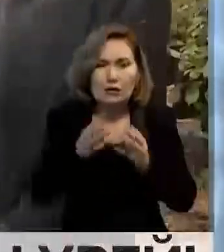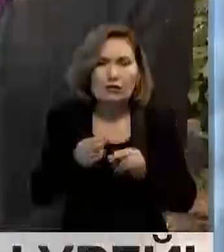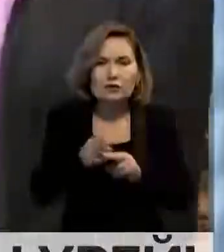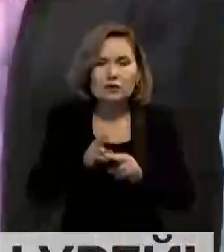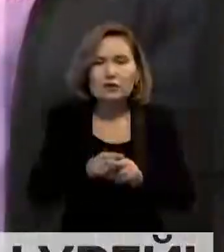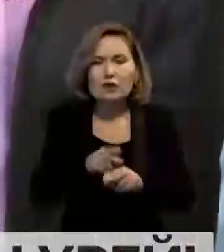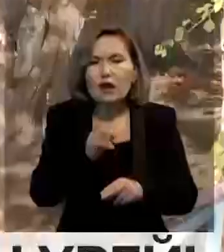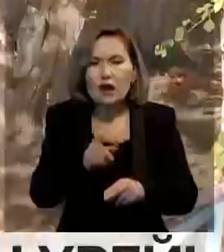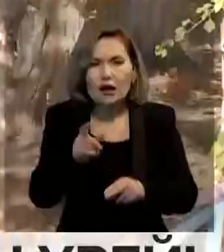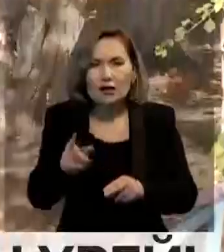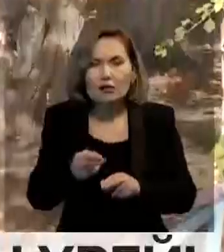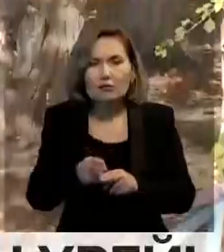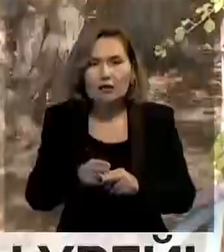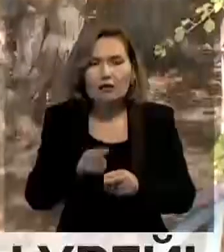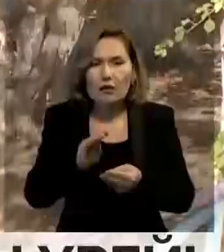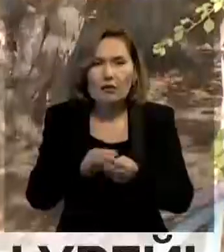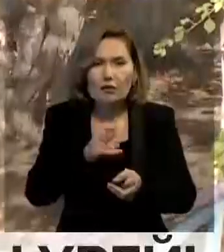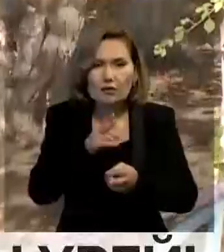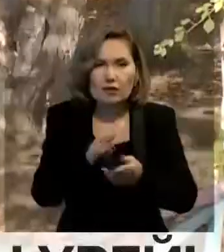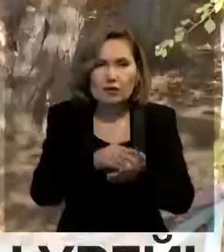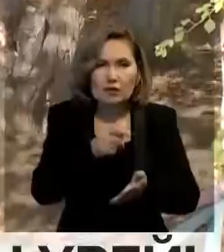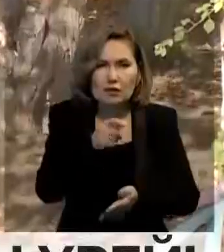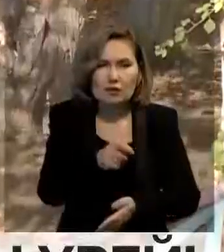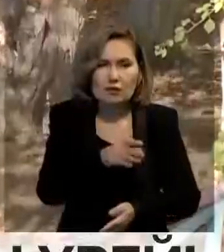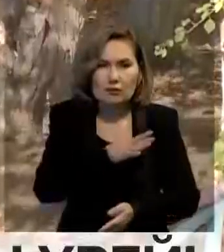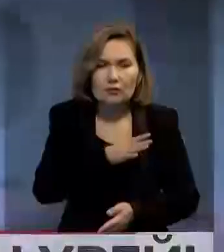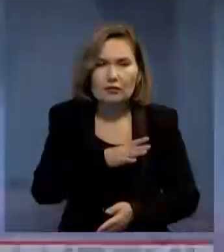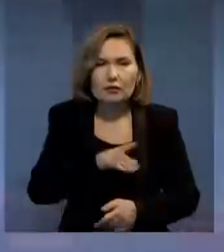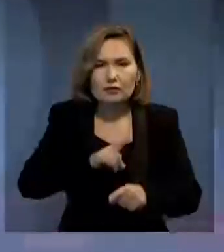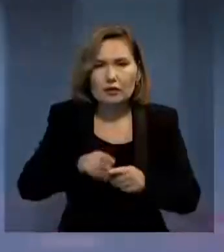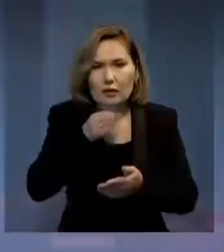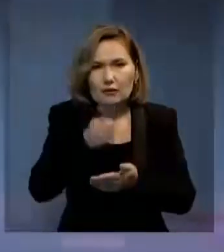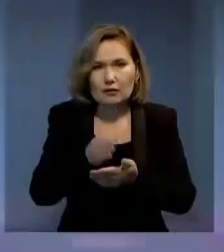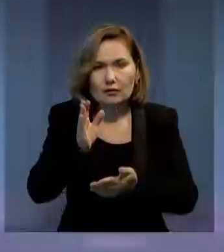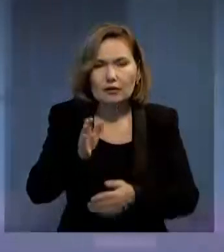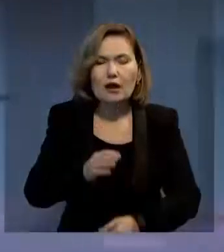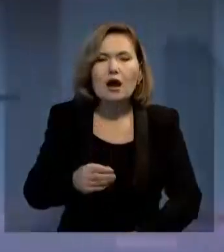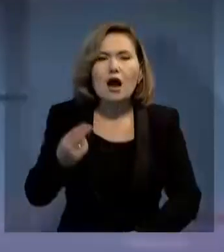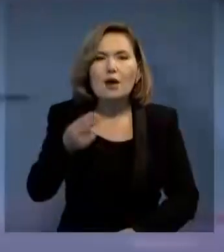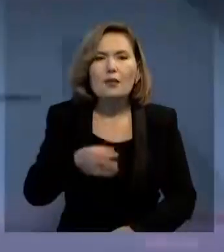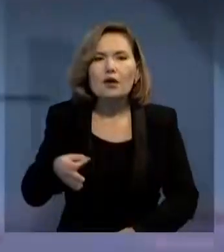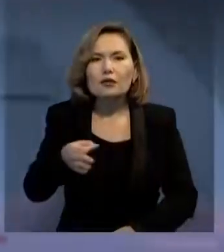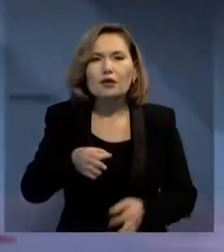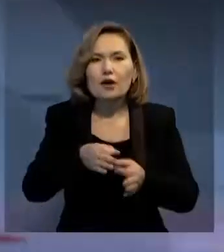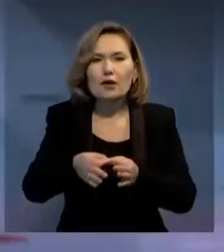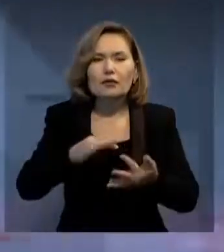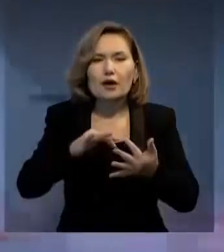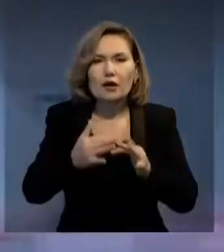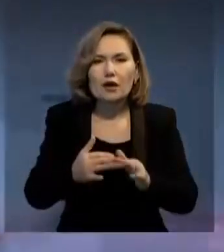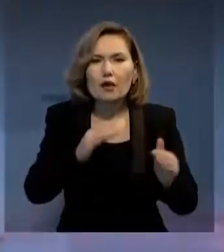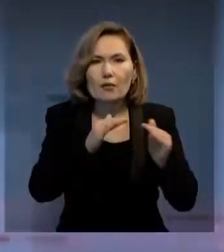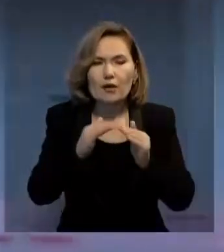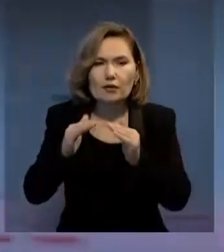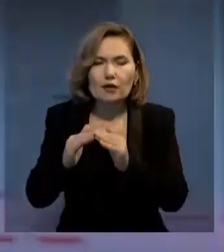Данияр Сұлтанұлы, Ермек Мұхамедияров, Қостанай, Хабар 24. Ақмола облысының Жақсы ауылында көп қабатты тұрғын